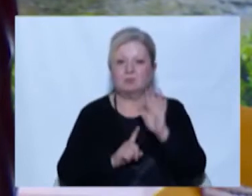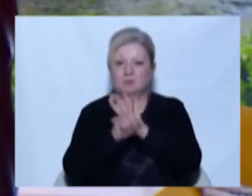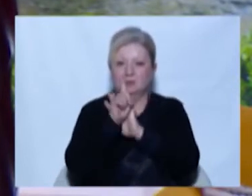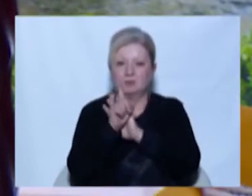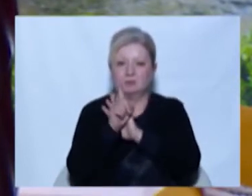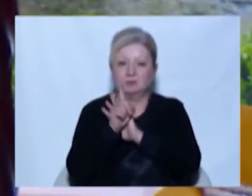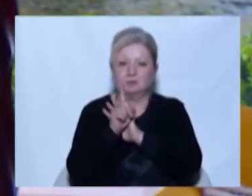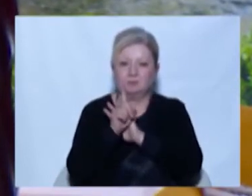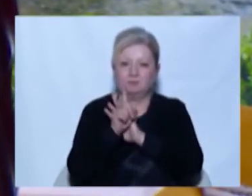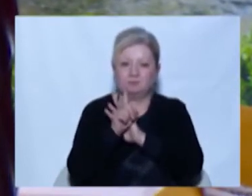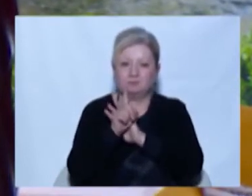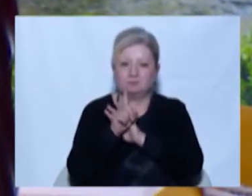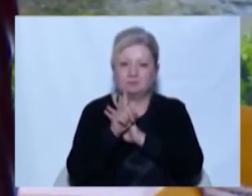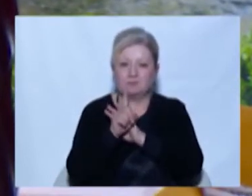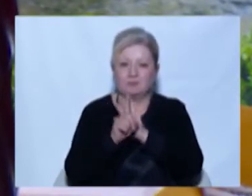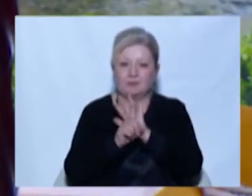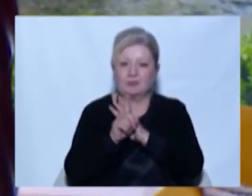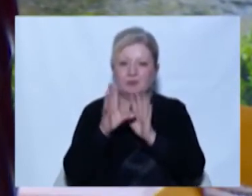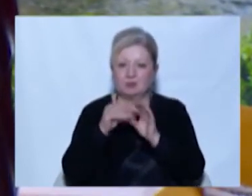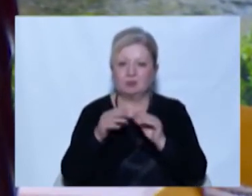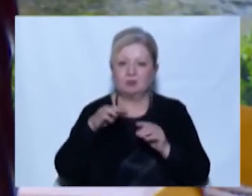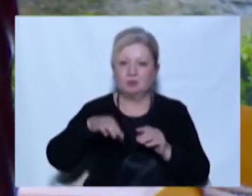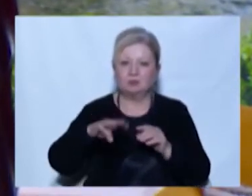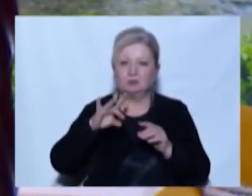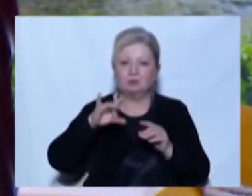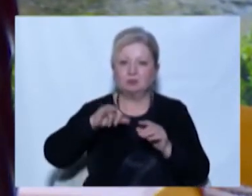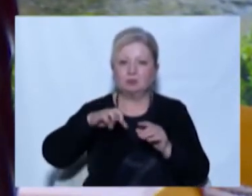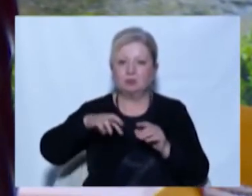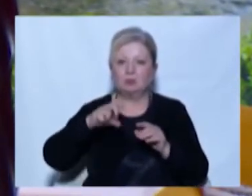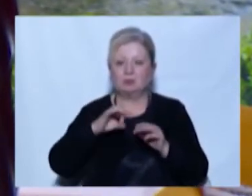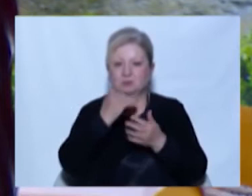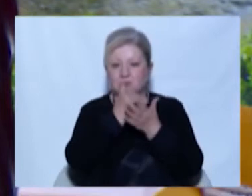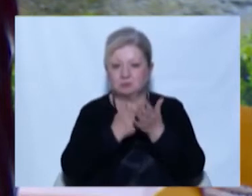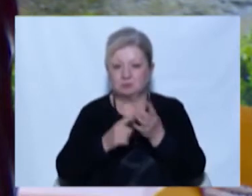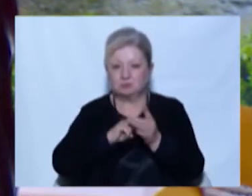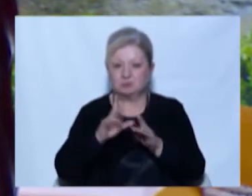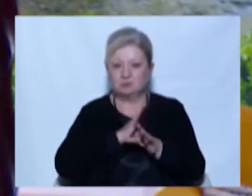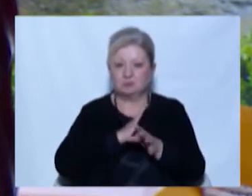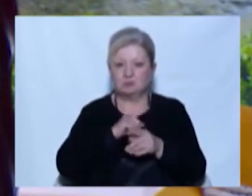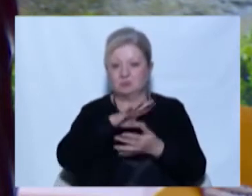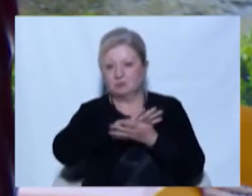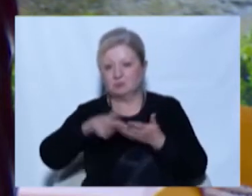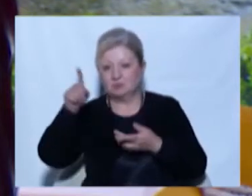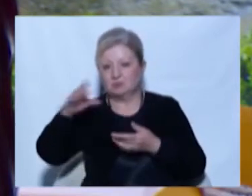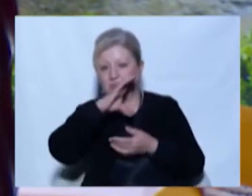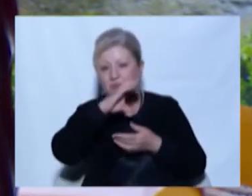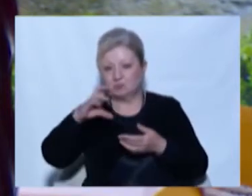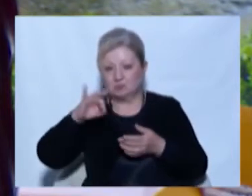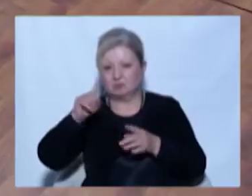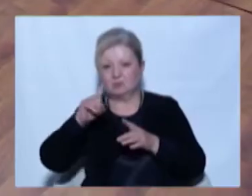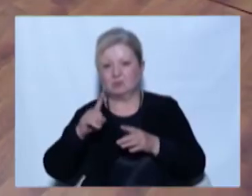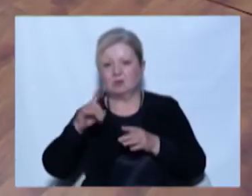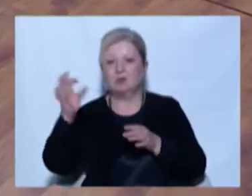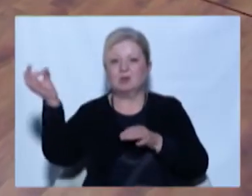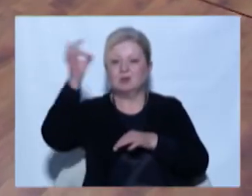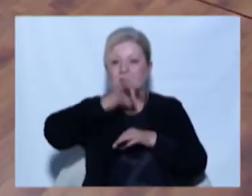ეგრეთ წოდებული შეკავების დოქტრინა, ტრუმანის შეკავების დოქტრინა, ანუ საბჭოთა გავლენის შეკავების დასავლეთ